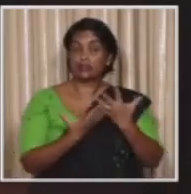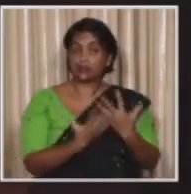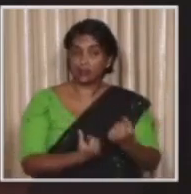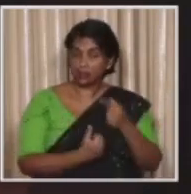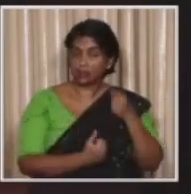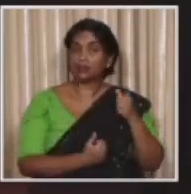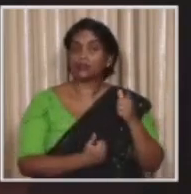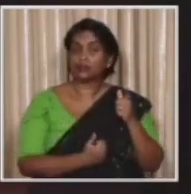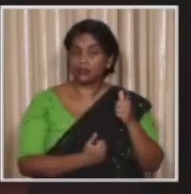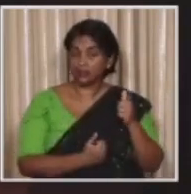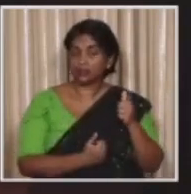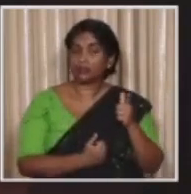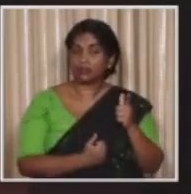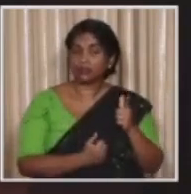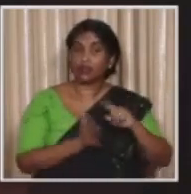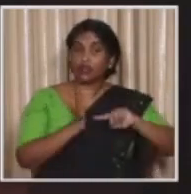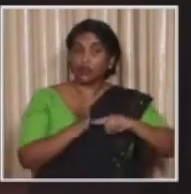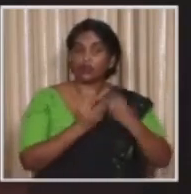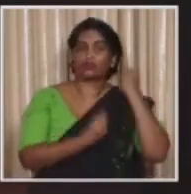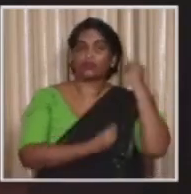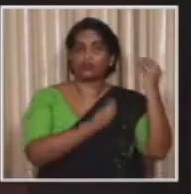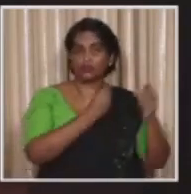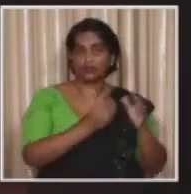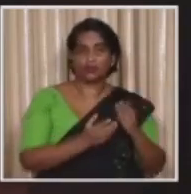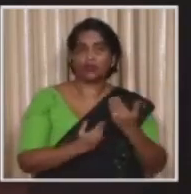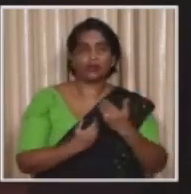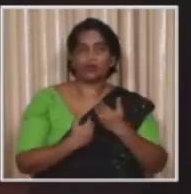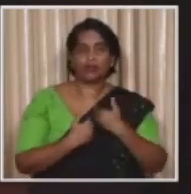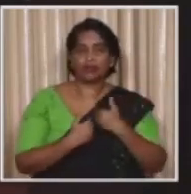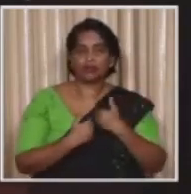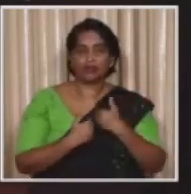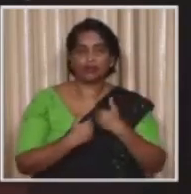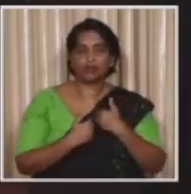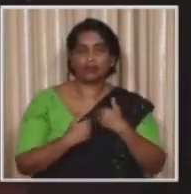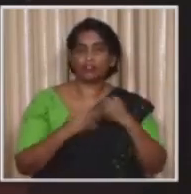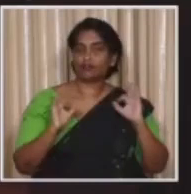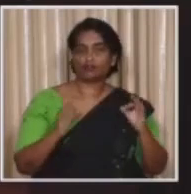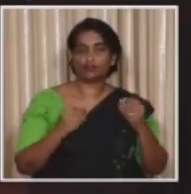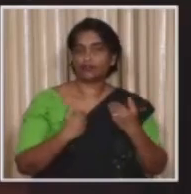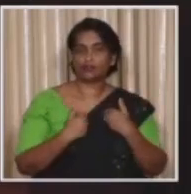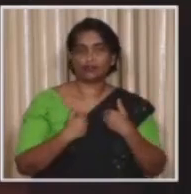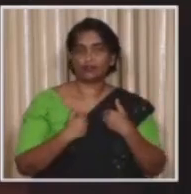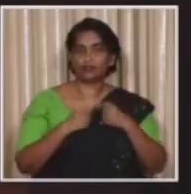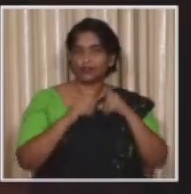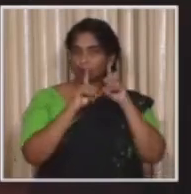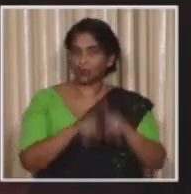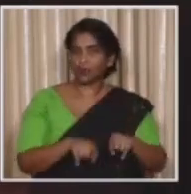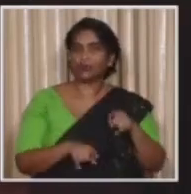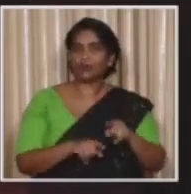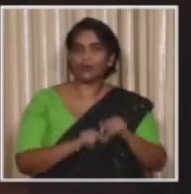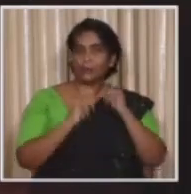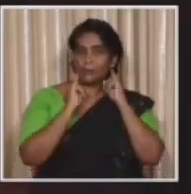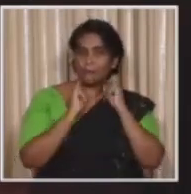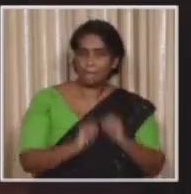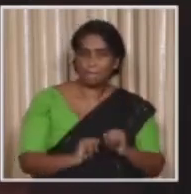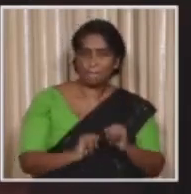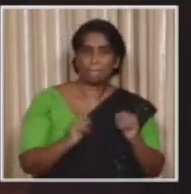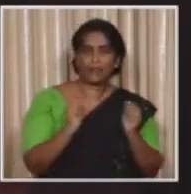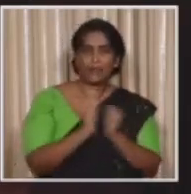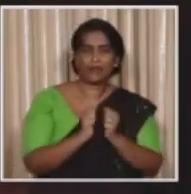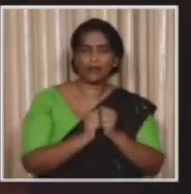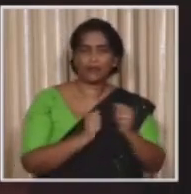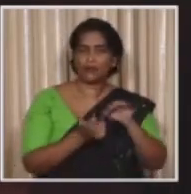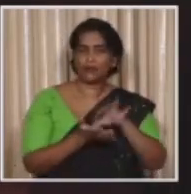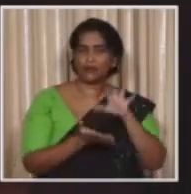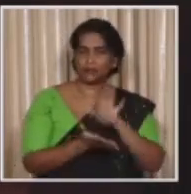වූ උපකරණ ලබා දෙන්නේ. අපේ කවුරුත් එහෙම සූදානම් නැහැ. ඒ වගේ නින්දිත පහත් තීන්දුව